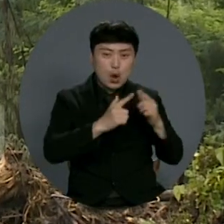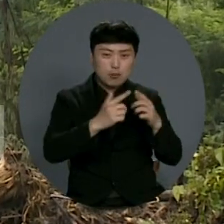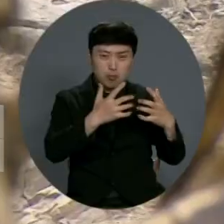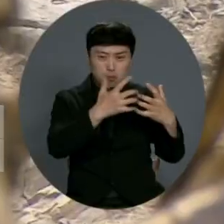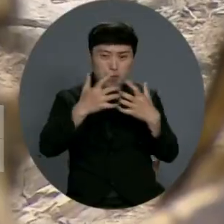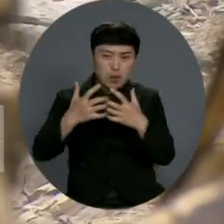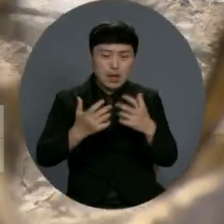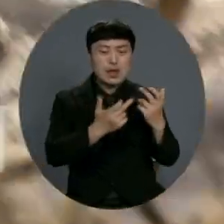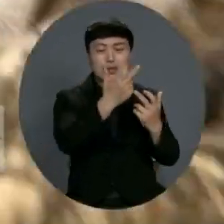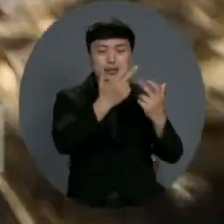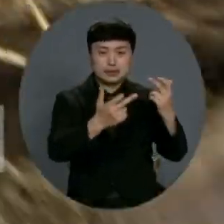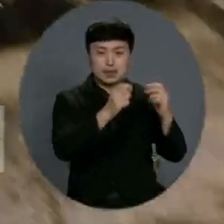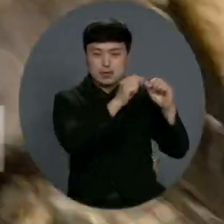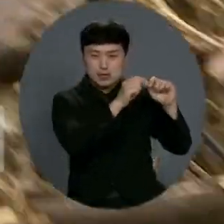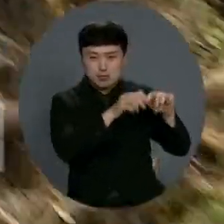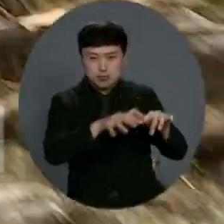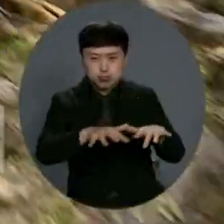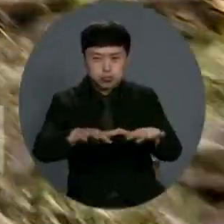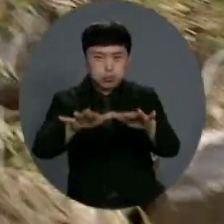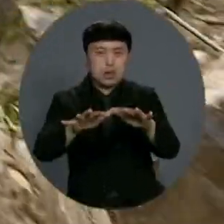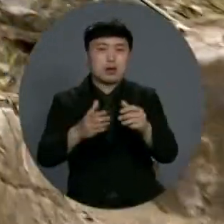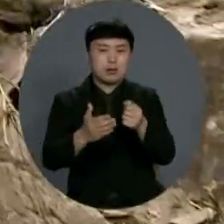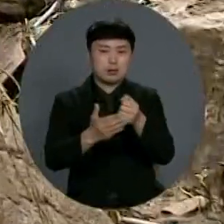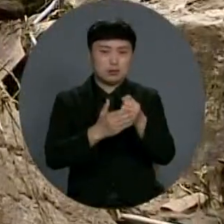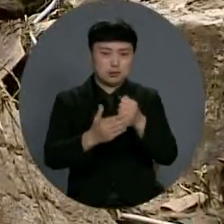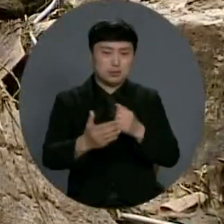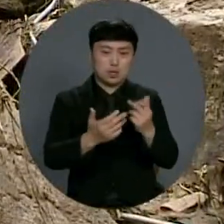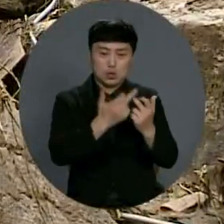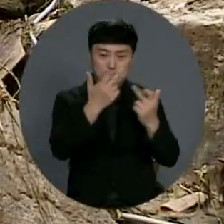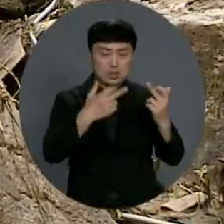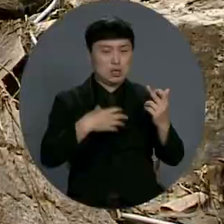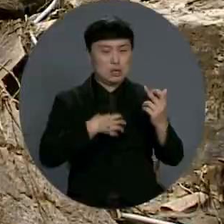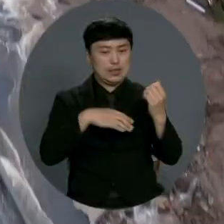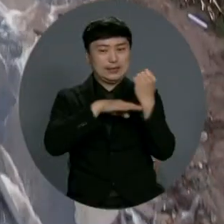산사태가 발생할 수 있다는 사실이 확인된 만큼 산사태 위험